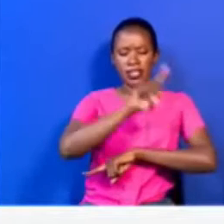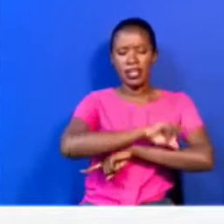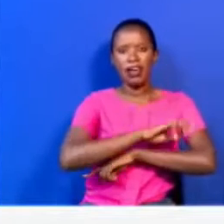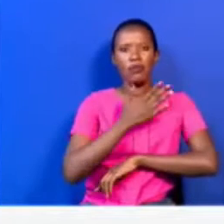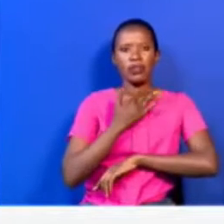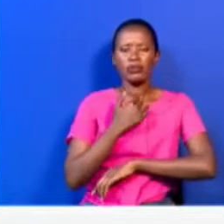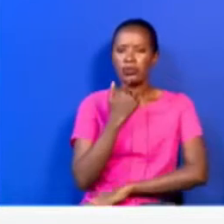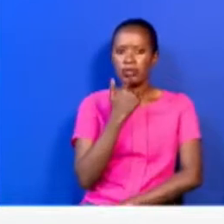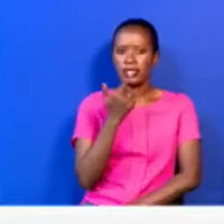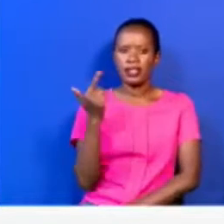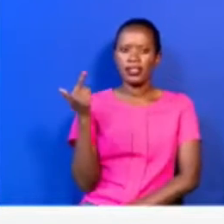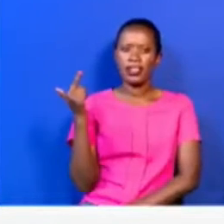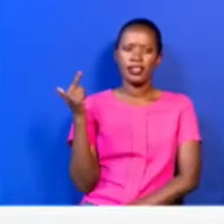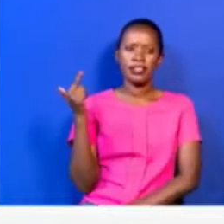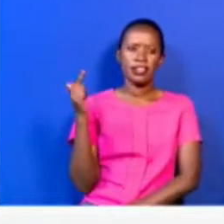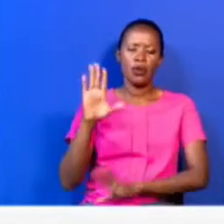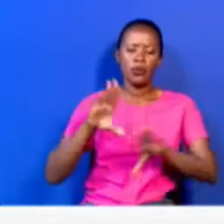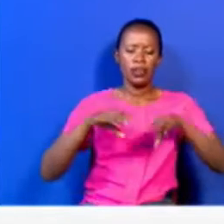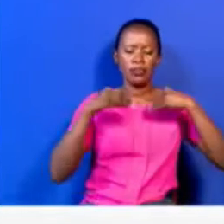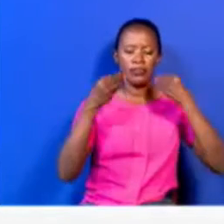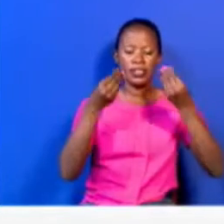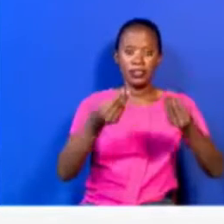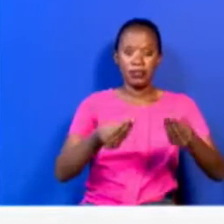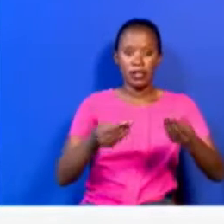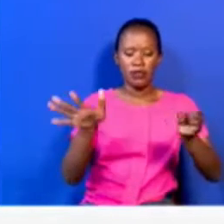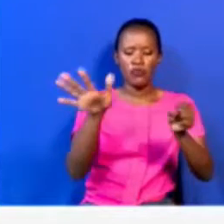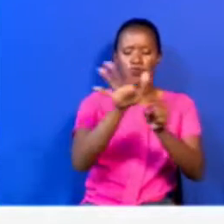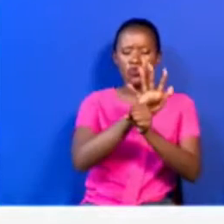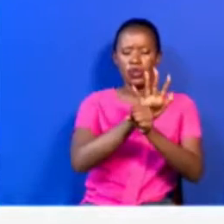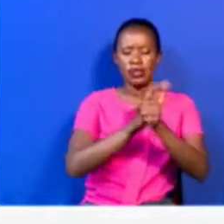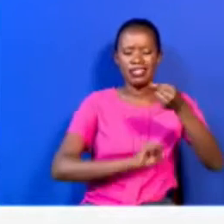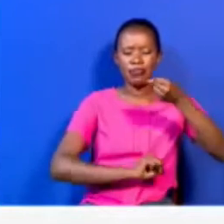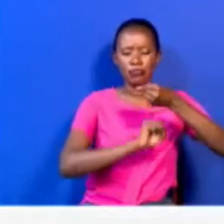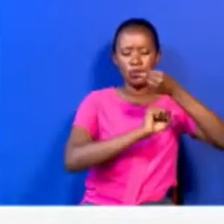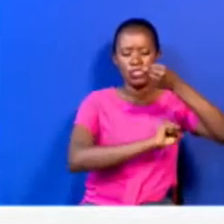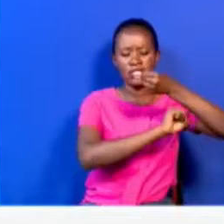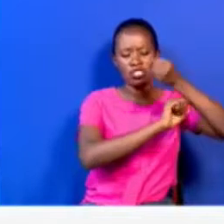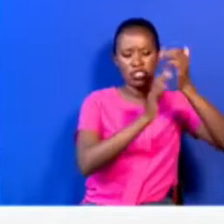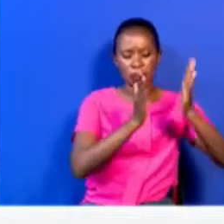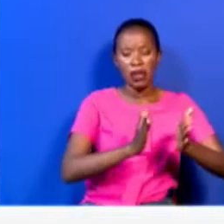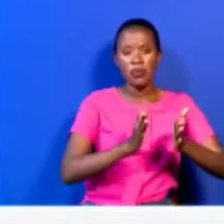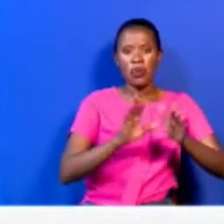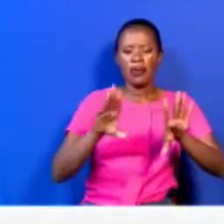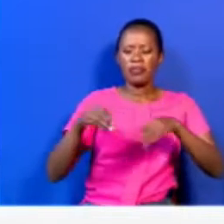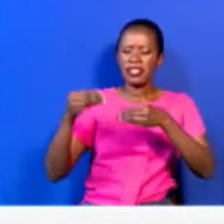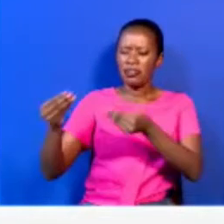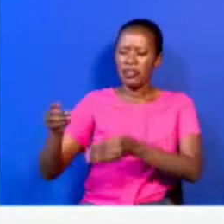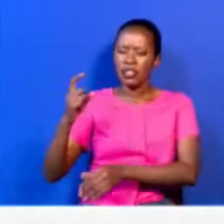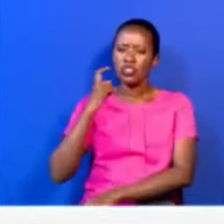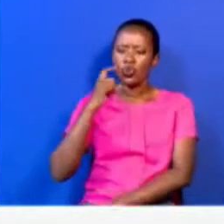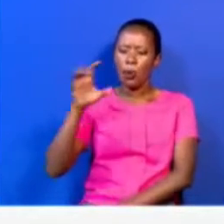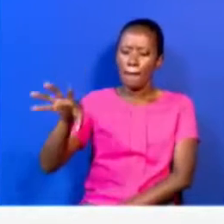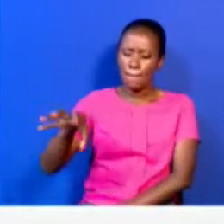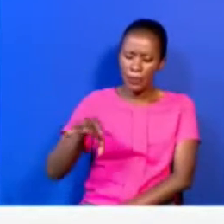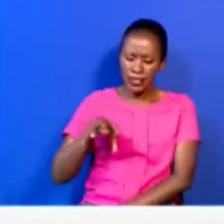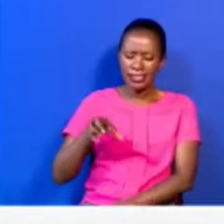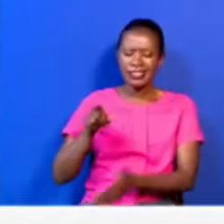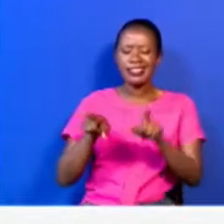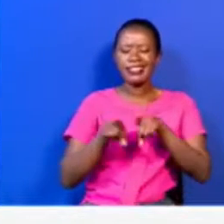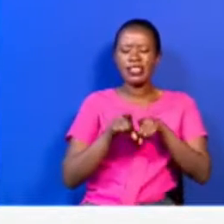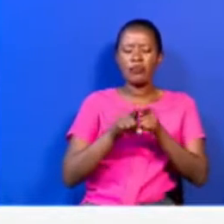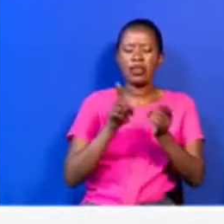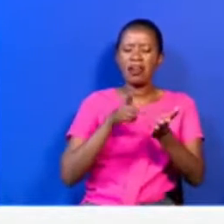nataka kueleza kuwa tumempatia full sponsorship. Tumemfanyia shopping 100%.